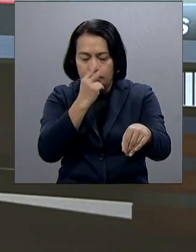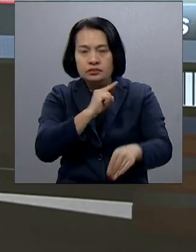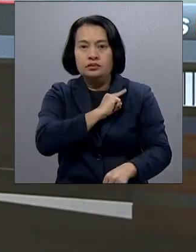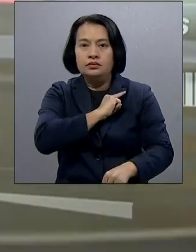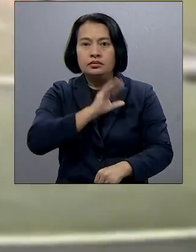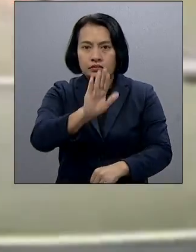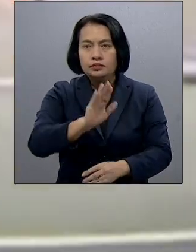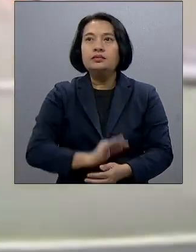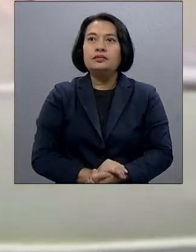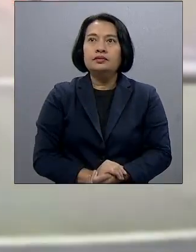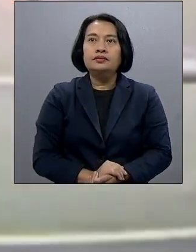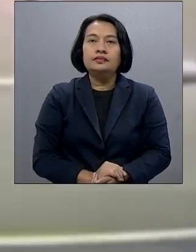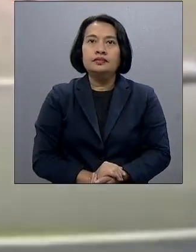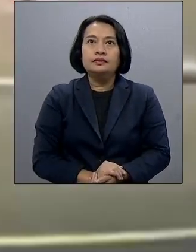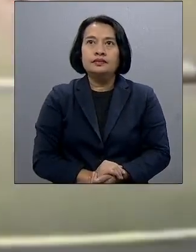ค่ะ